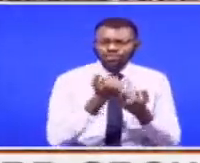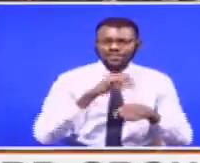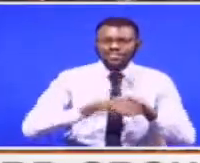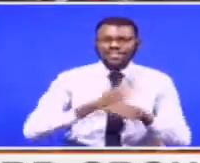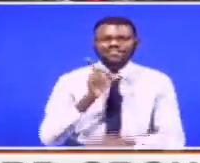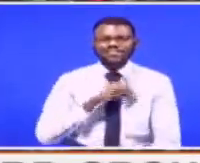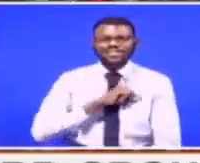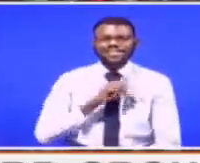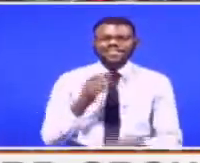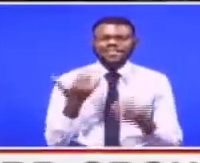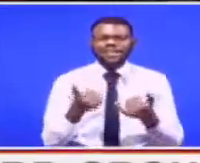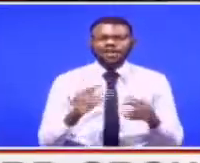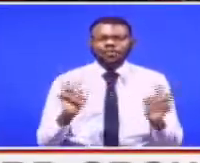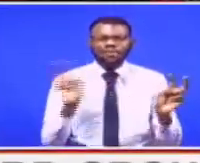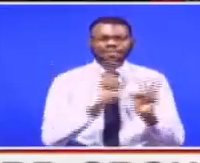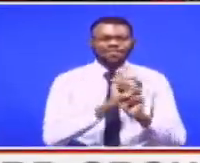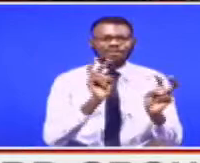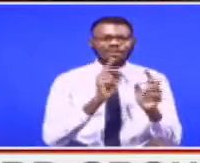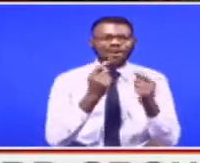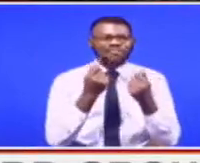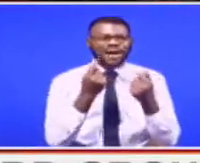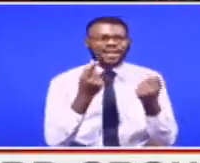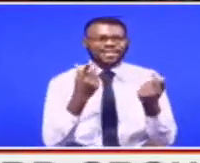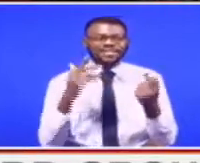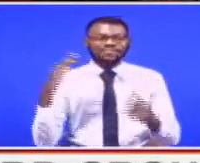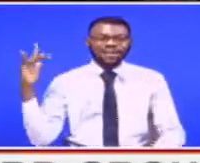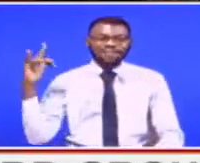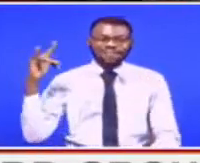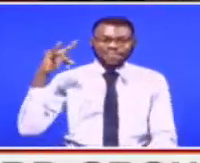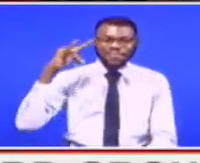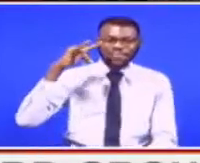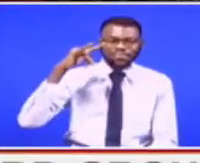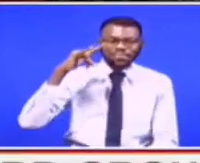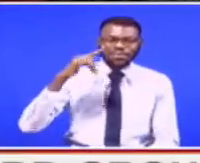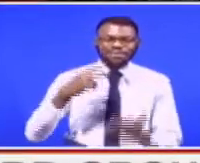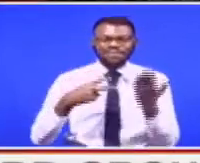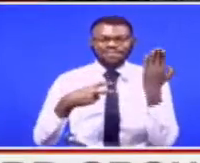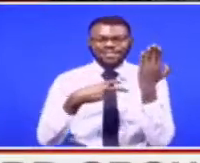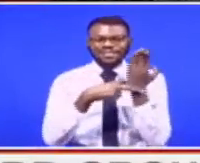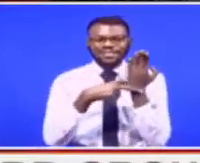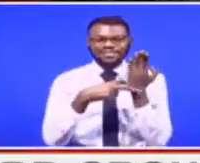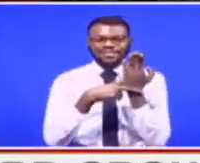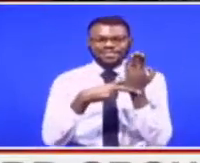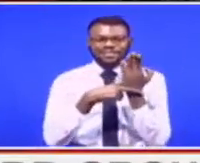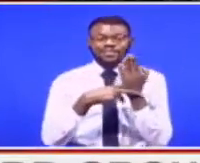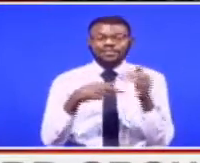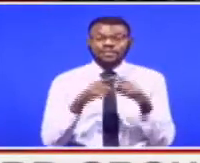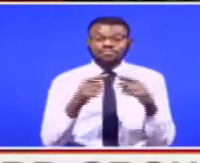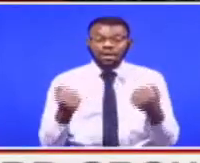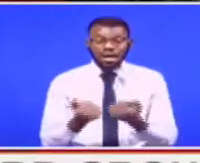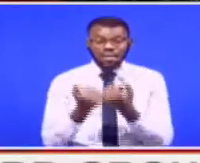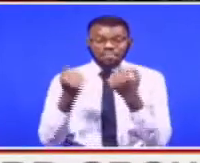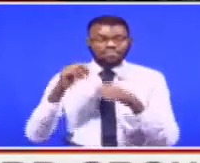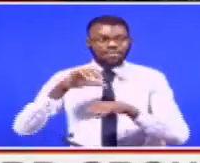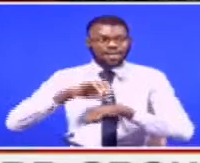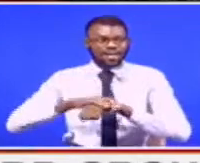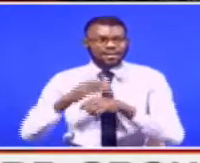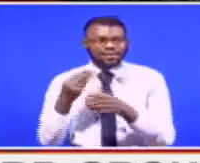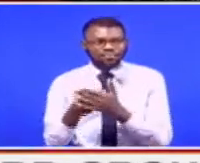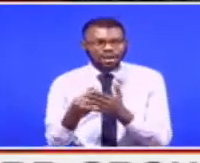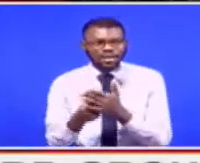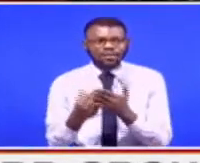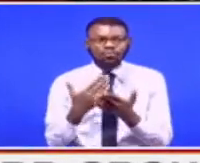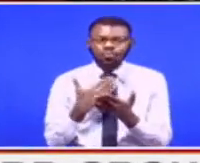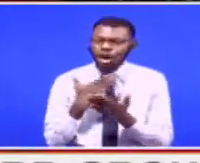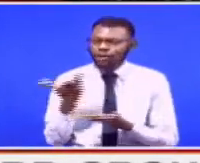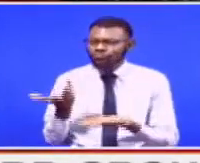saizi tunapambana kutafuta pesa ya air ticket, alafu tukipata pia na pesa kiasi tutaenda pale tuandamane